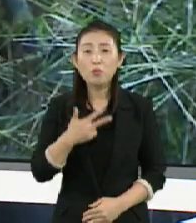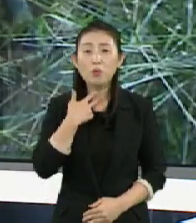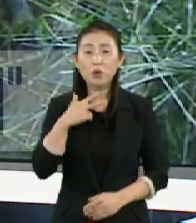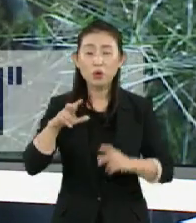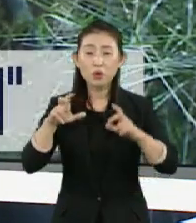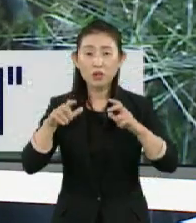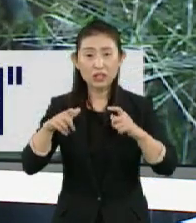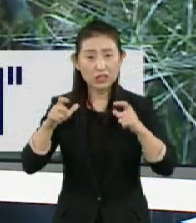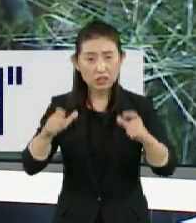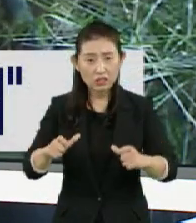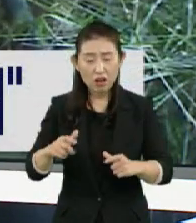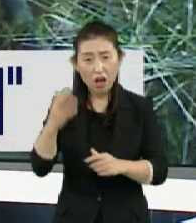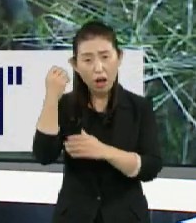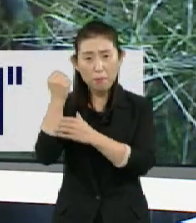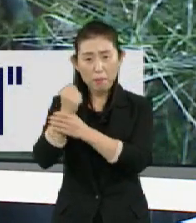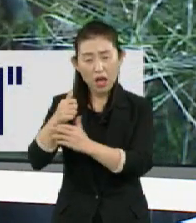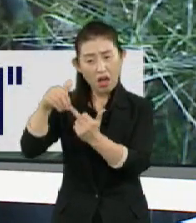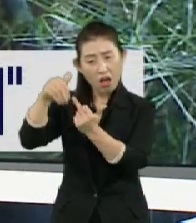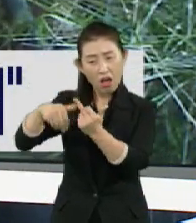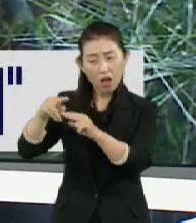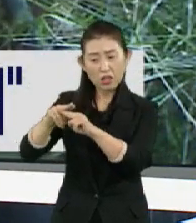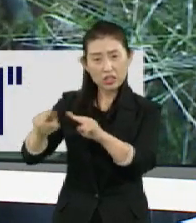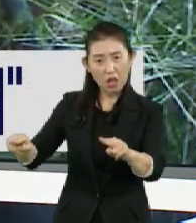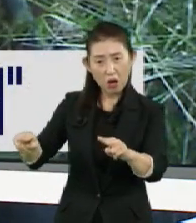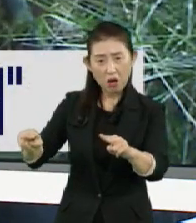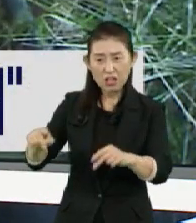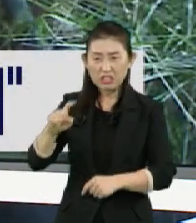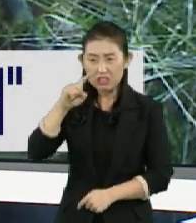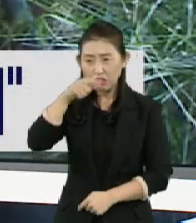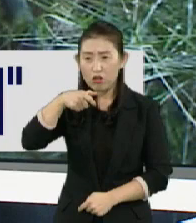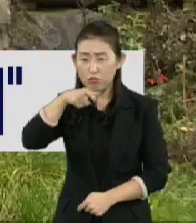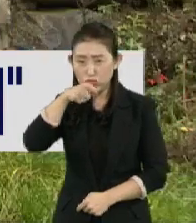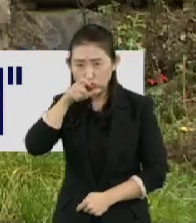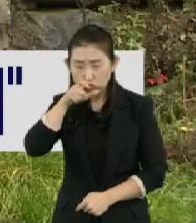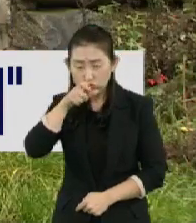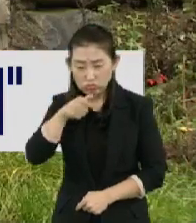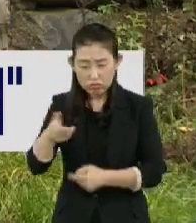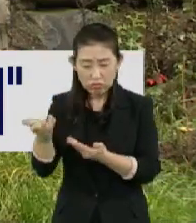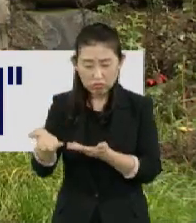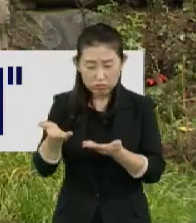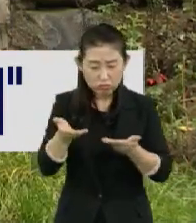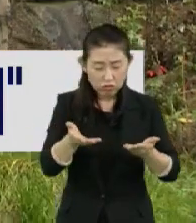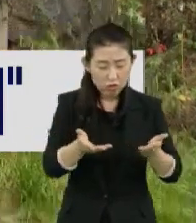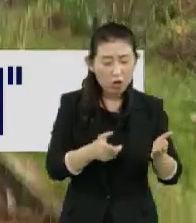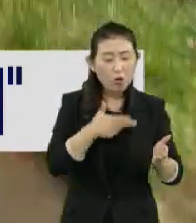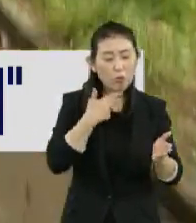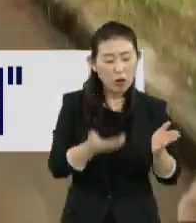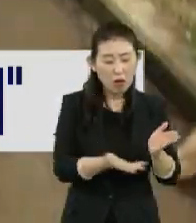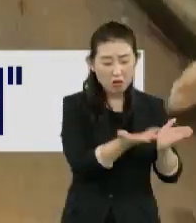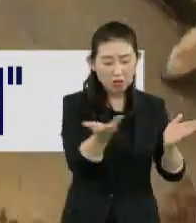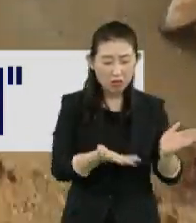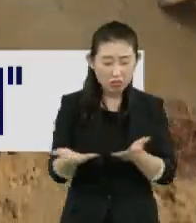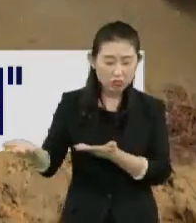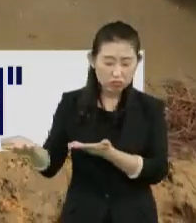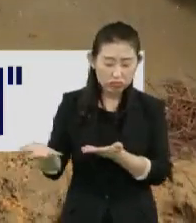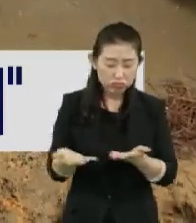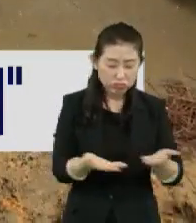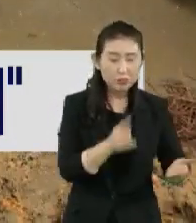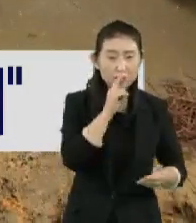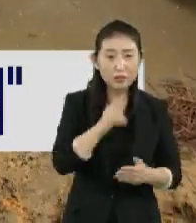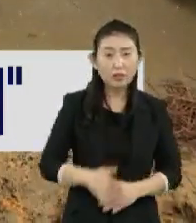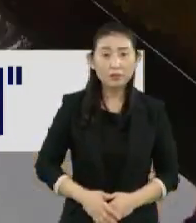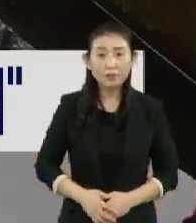보령제약 에 패해 방산 해서 유출된 오염수가 서북부 권의 수원 인 보령 때 므로 흘러간다 는 지적이 나왔습니다